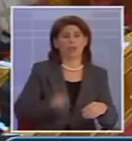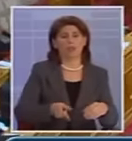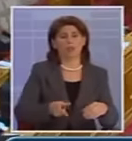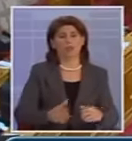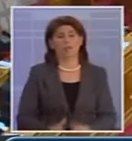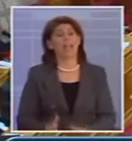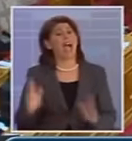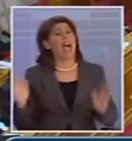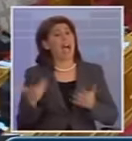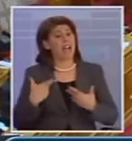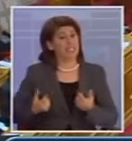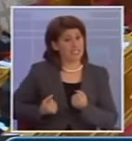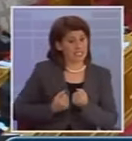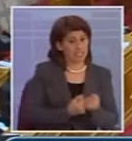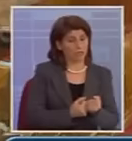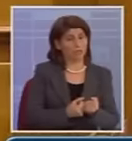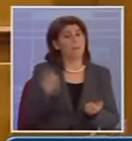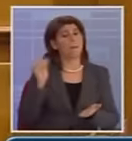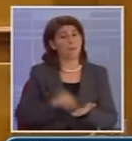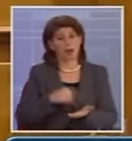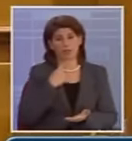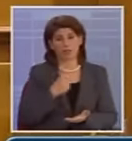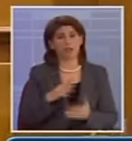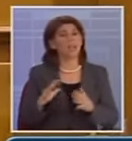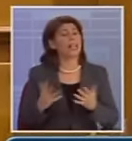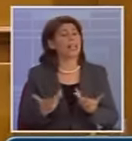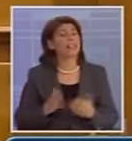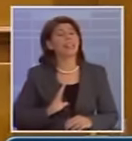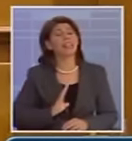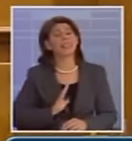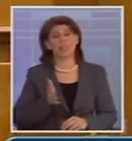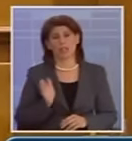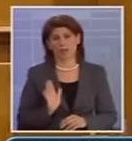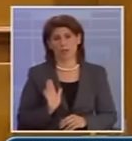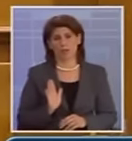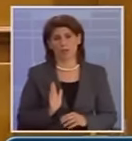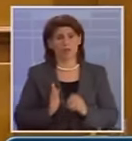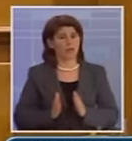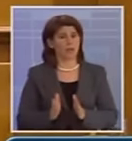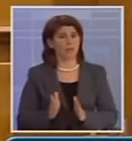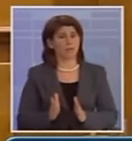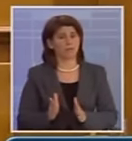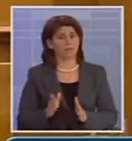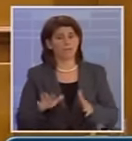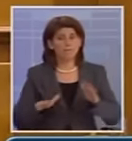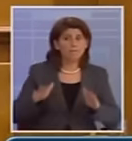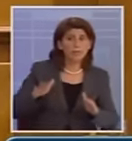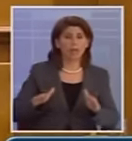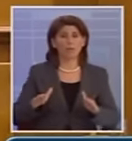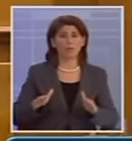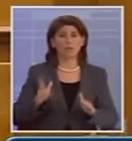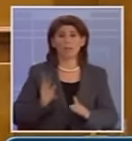Αν σας στηρίζουμε, σας το ξαναλέω, είναι γιατί δεν θέλουμε να μπούμε σε απρόβλεπτες και επικίνδυνες καταστάσεις για τον